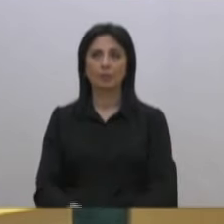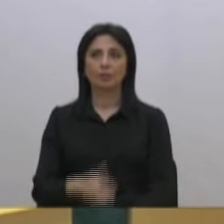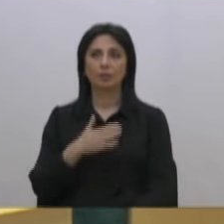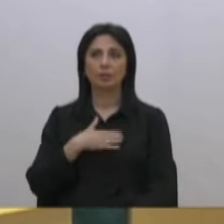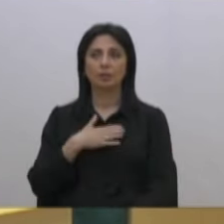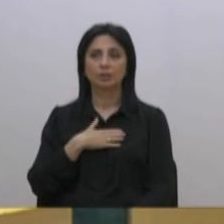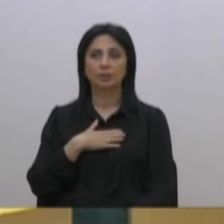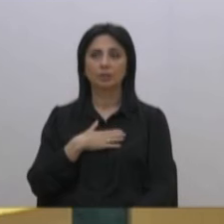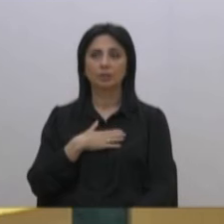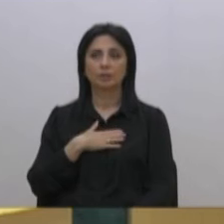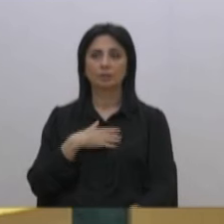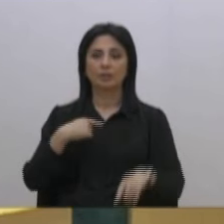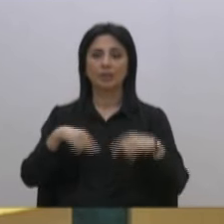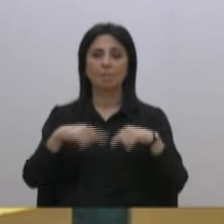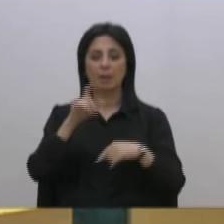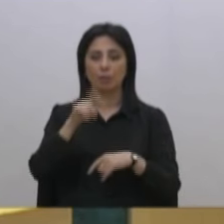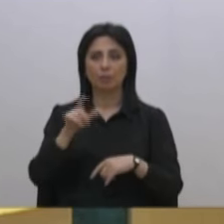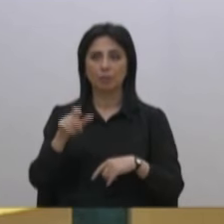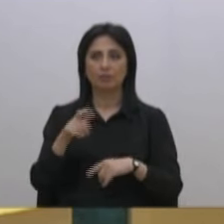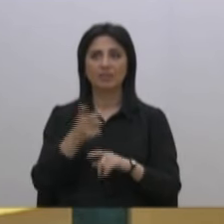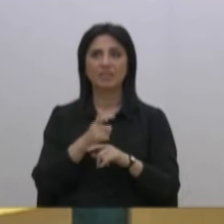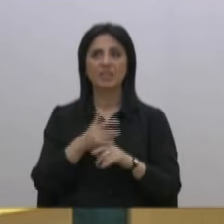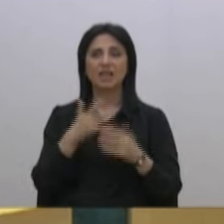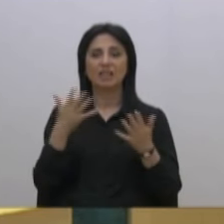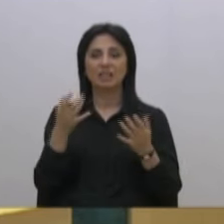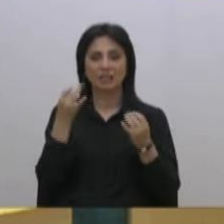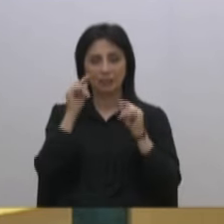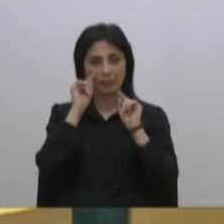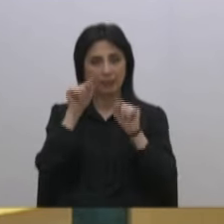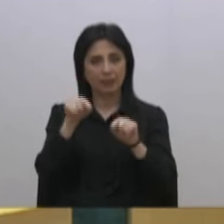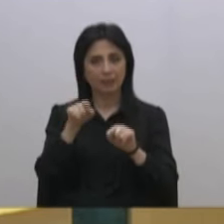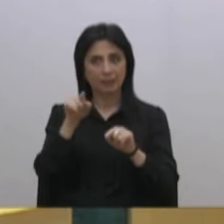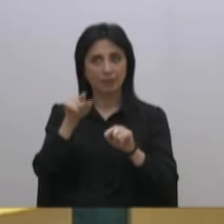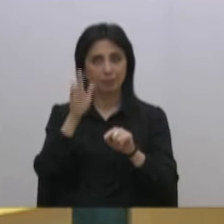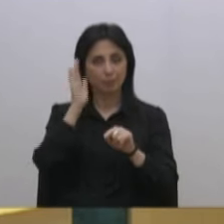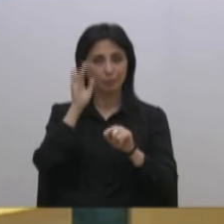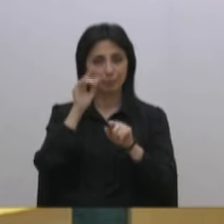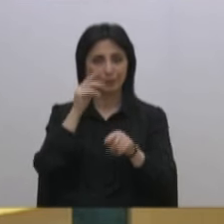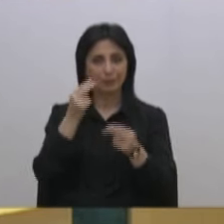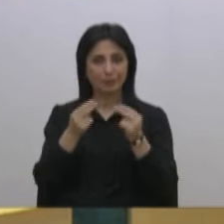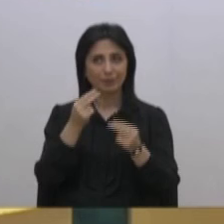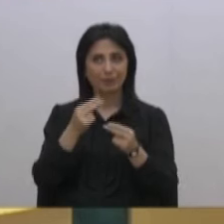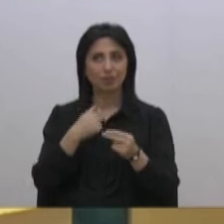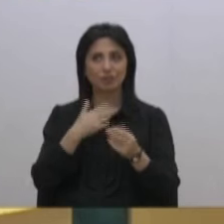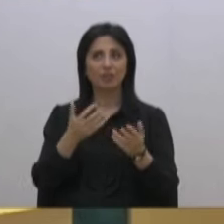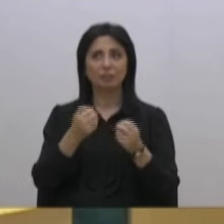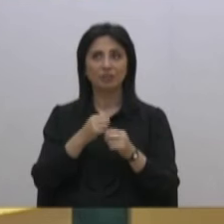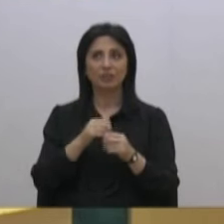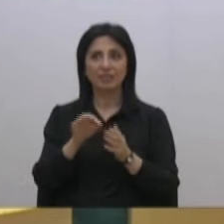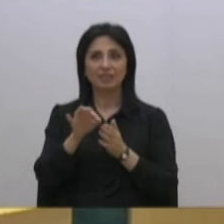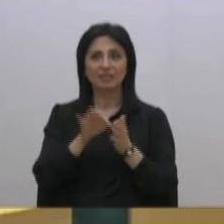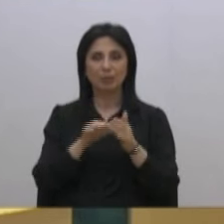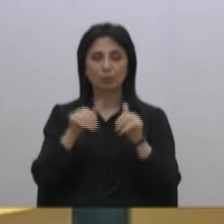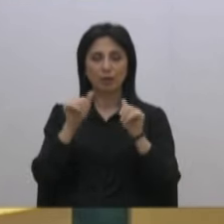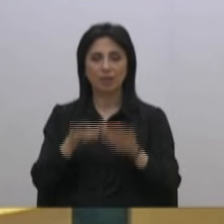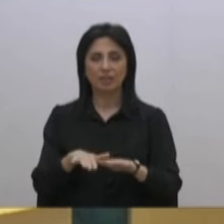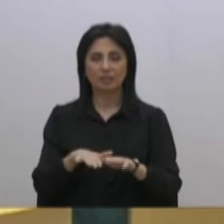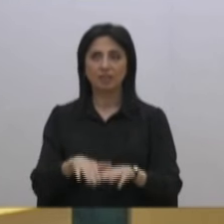ჩვენს ფეხბურთელებს. ძალიან დიდია ინტერესი ამ მატჩის მიმართ. ჩვენ მივიღეთ სასწრაფო წესით